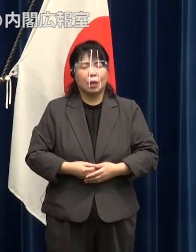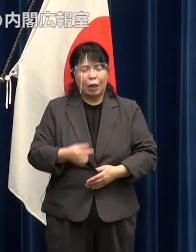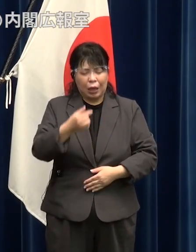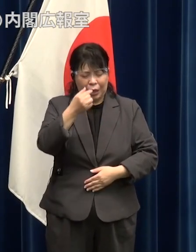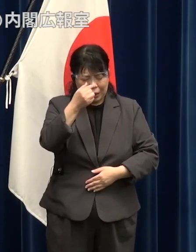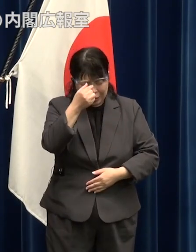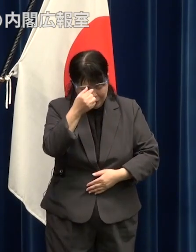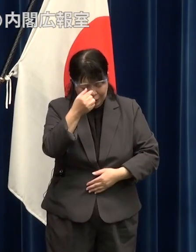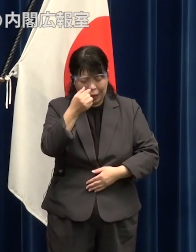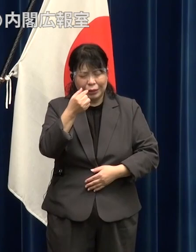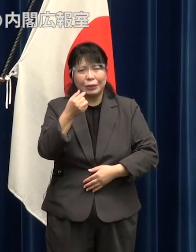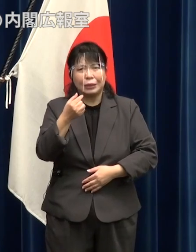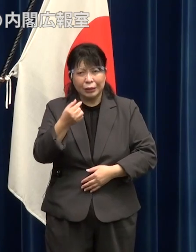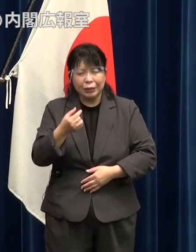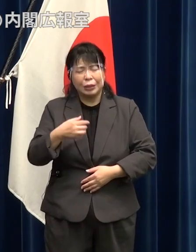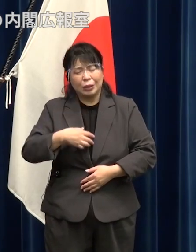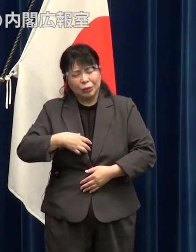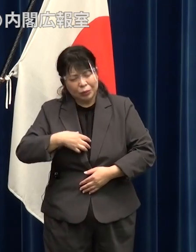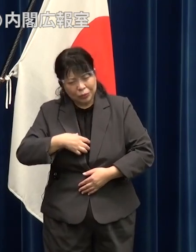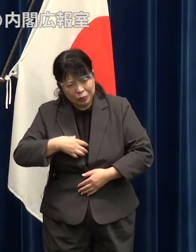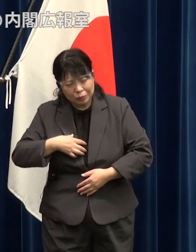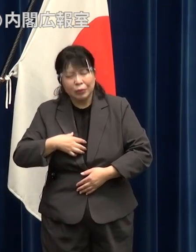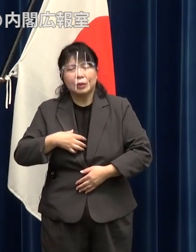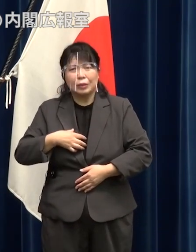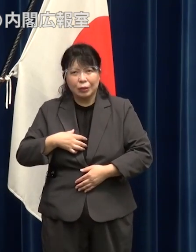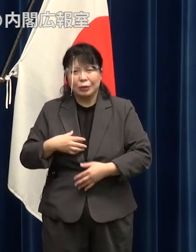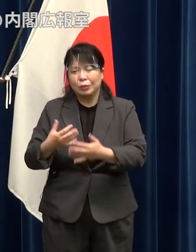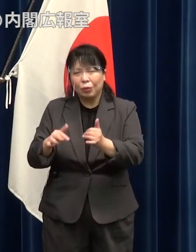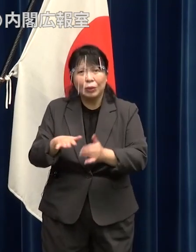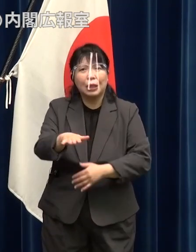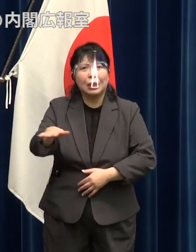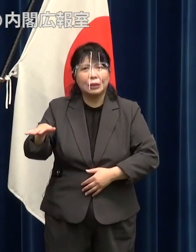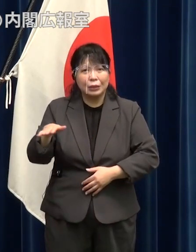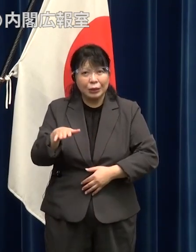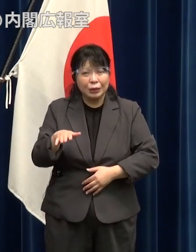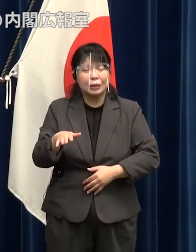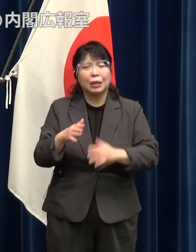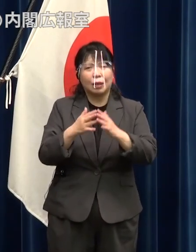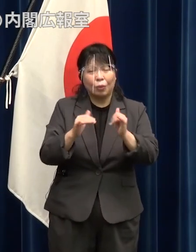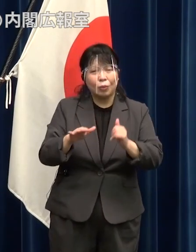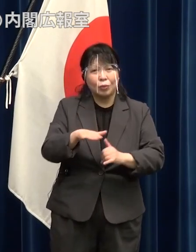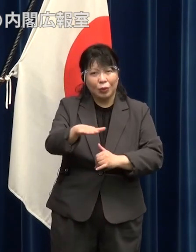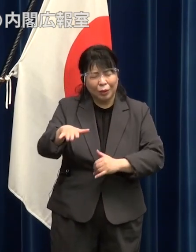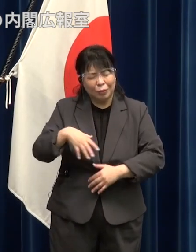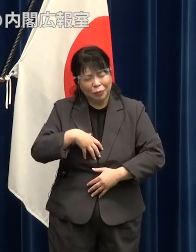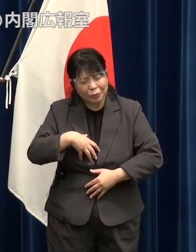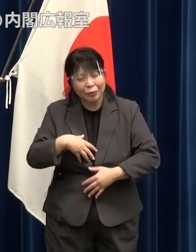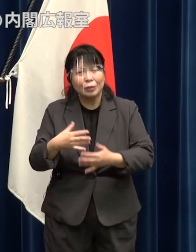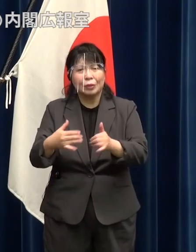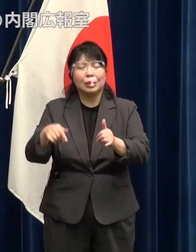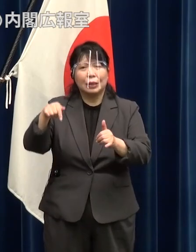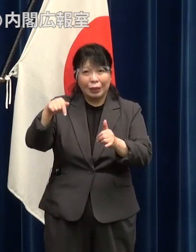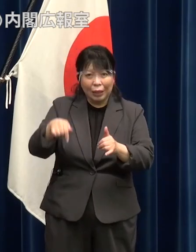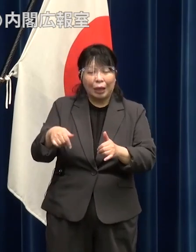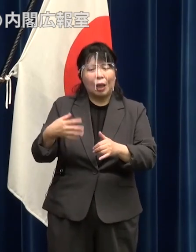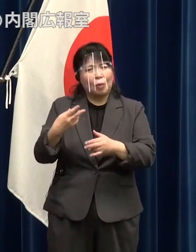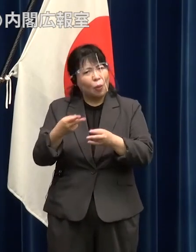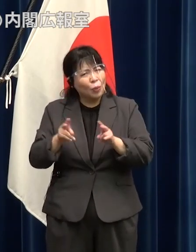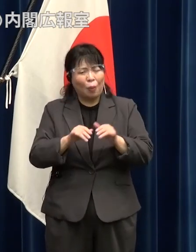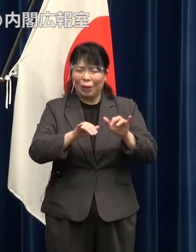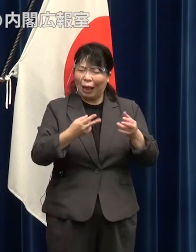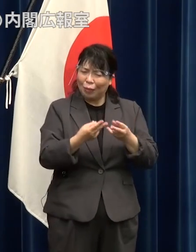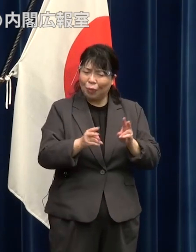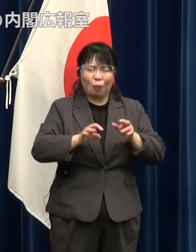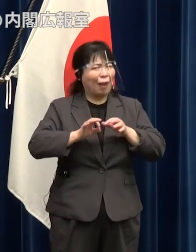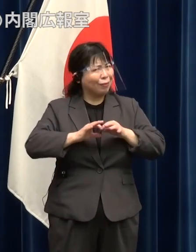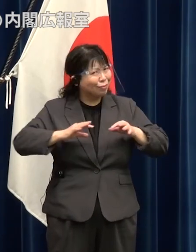や家族が直面する困難を前に、与党も野党もない、野